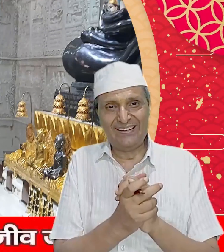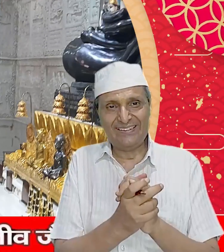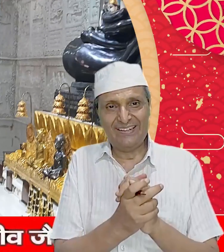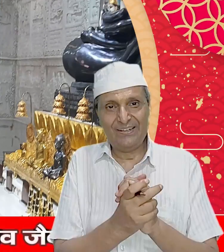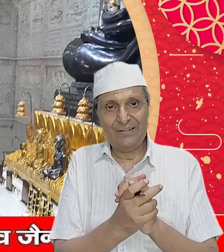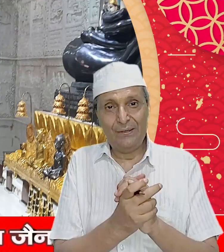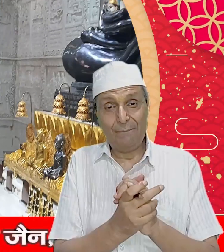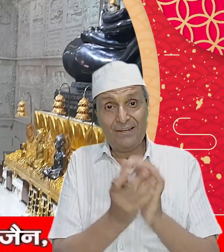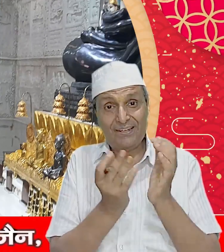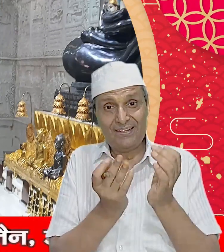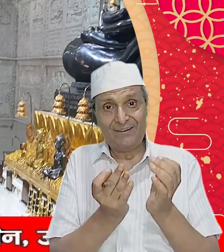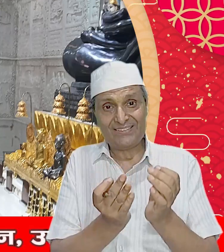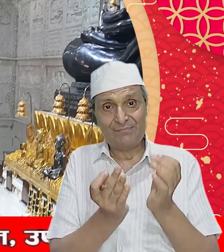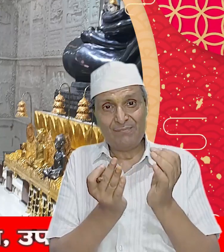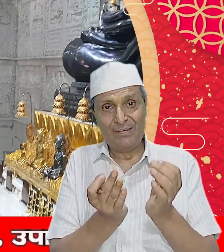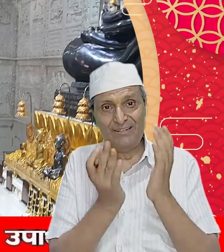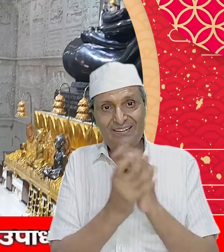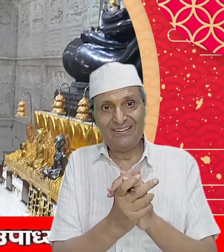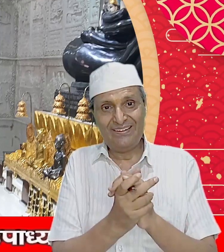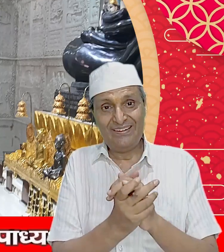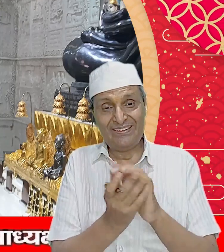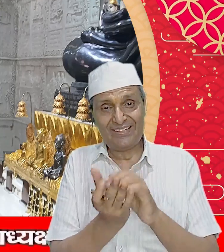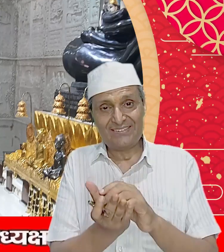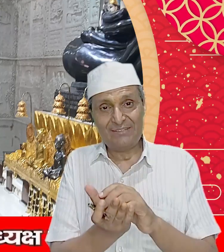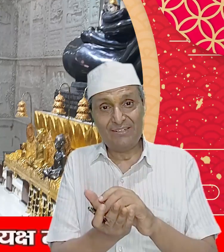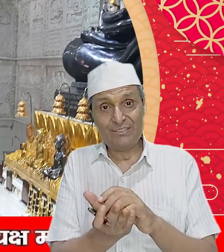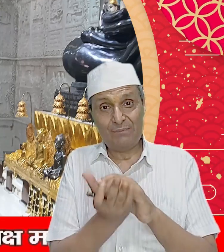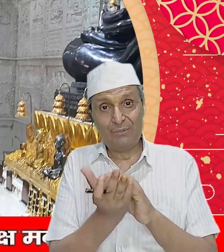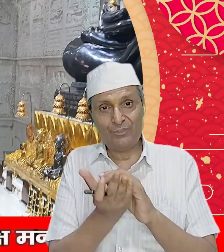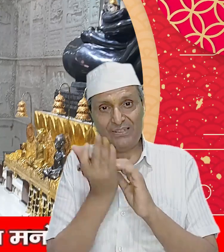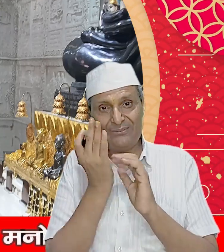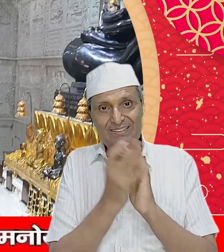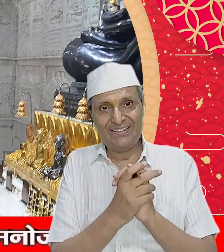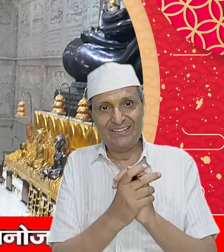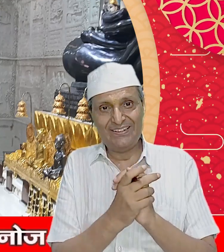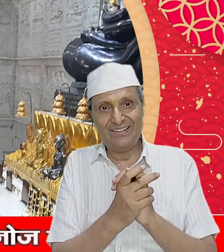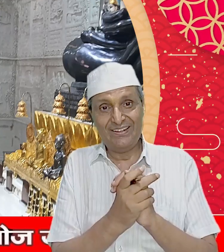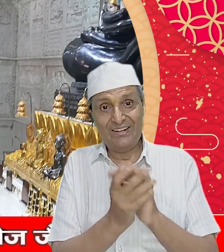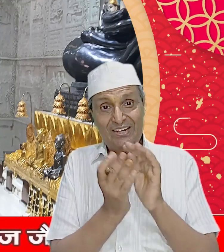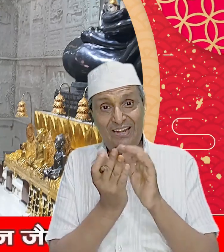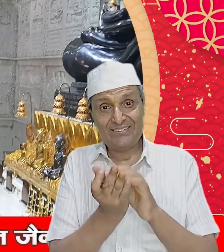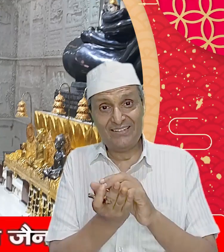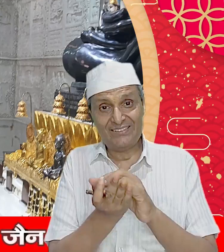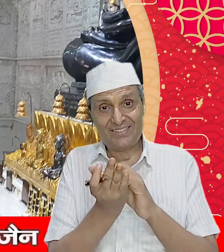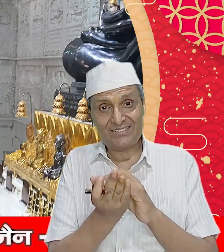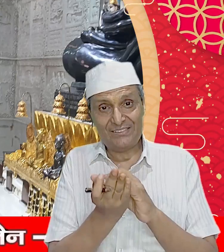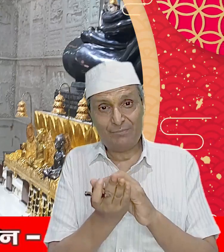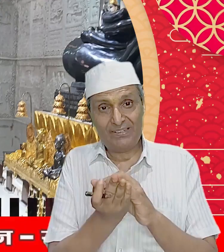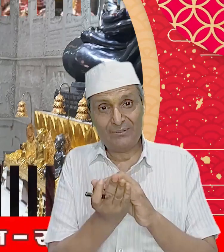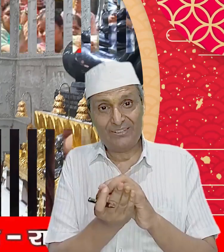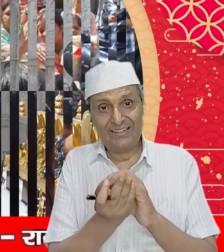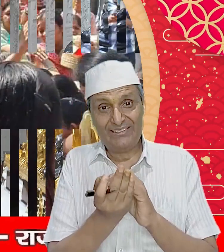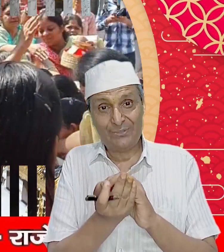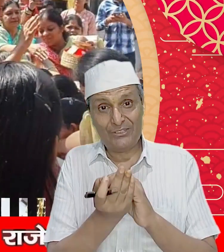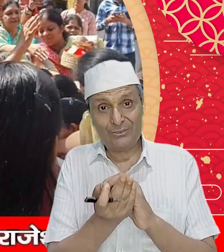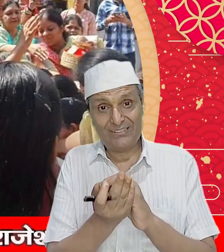यह कर लेते हैं। पर वास्तव में मालूम है यह त्रस जीव इसमें बहुत पैदा होते हैं। अरे ऐसे ऐसे त्रस जीव